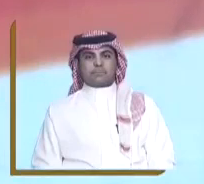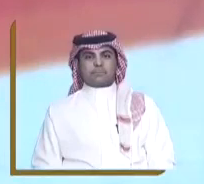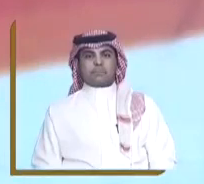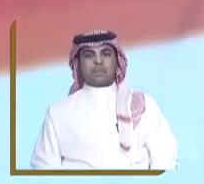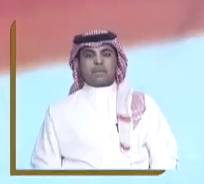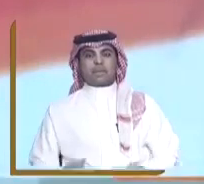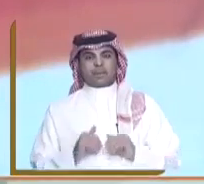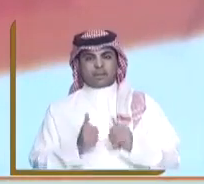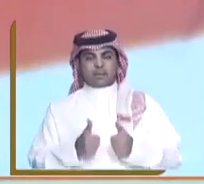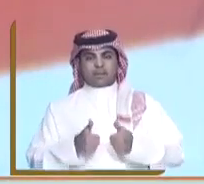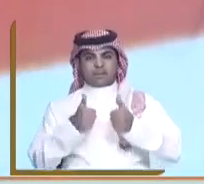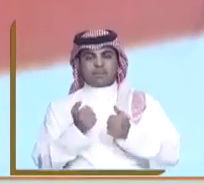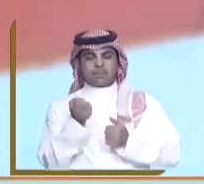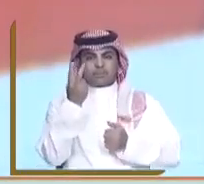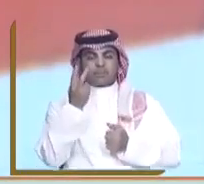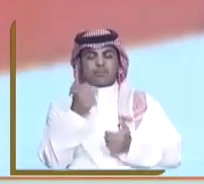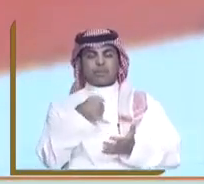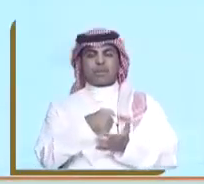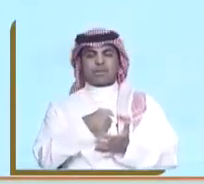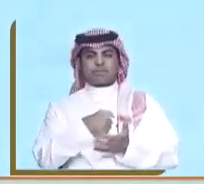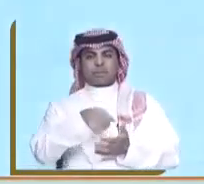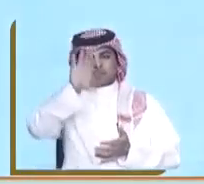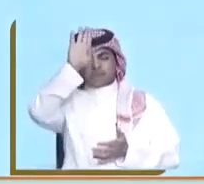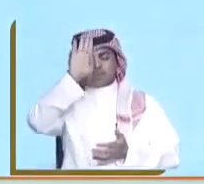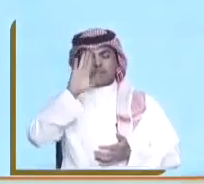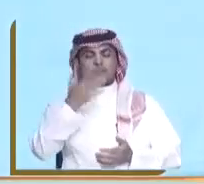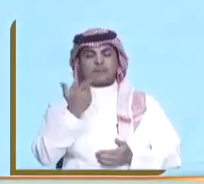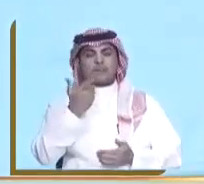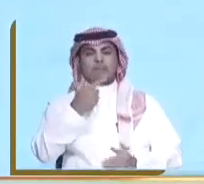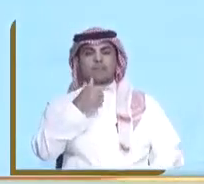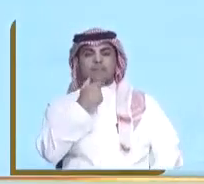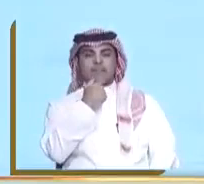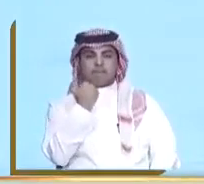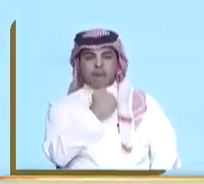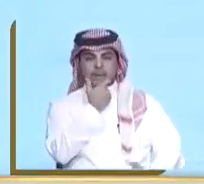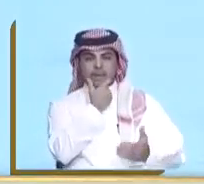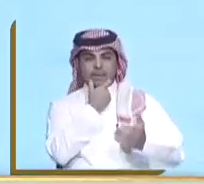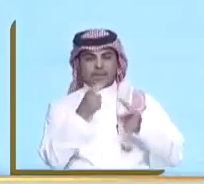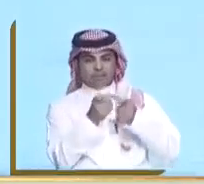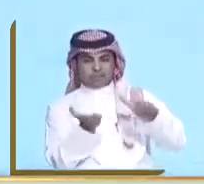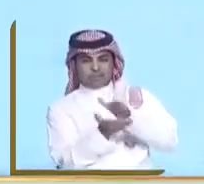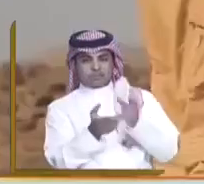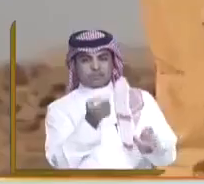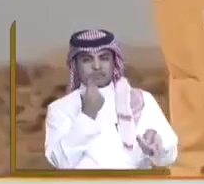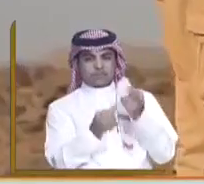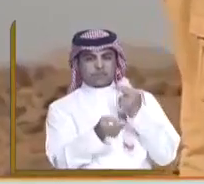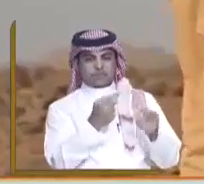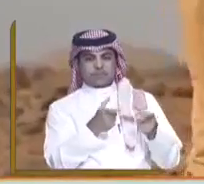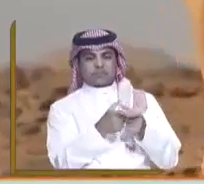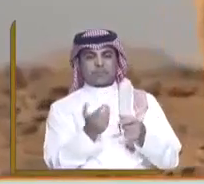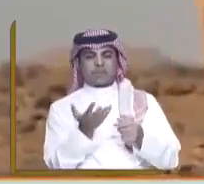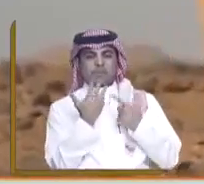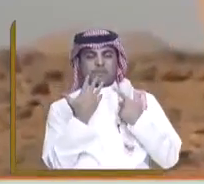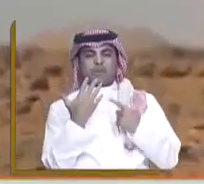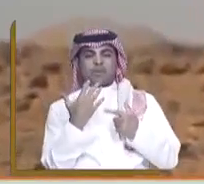تمكن مشروع مركز الملك سلمانى لغاته والاعمال الانسانيه مسام من انتزاع 772 لغم في